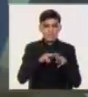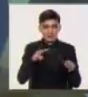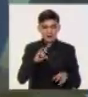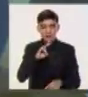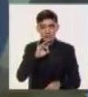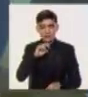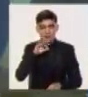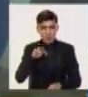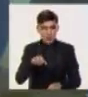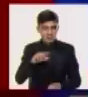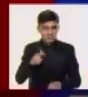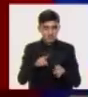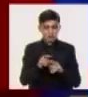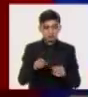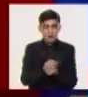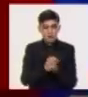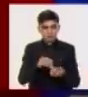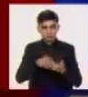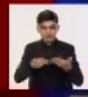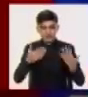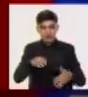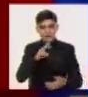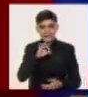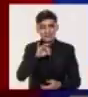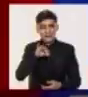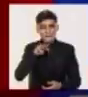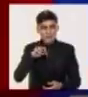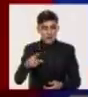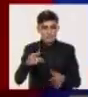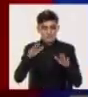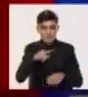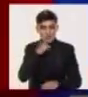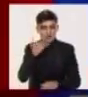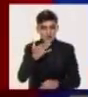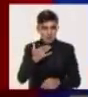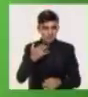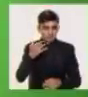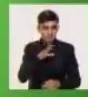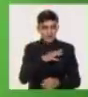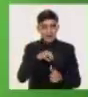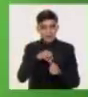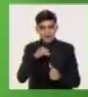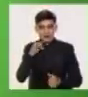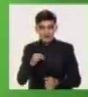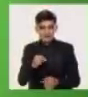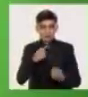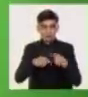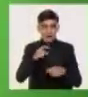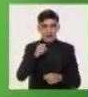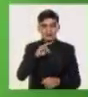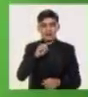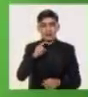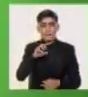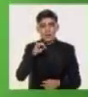Пашинян. Согласно документу, опубликованному на сайте Кремля, в регион вводятся российские миротворцы, а Армения обязуется вернуть Азербайджану